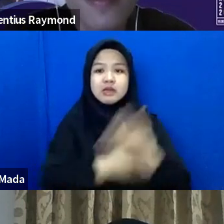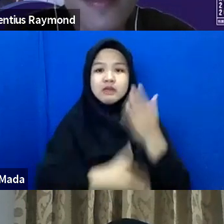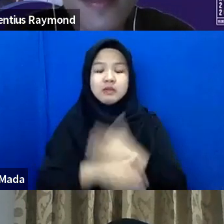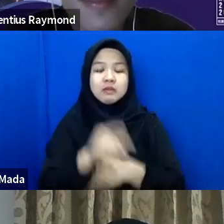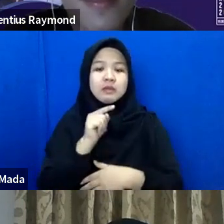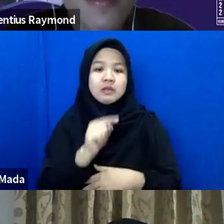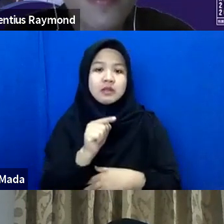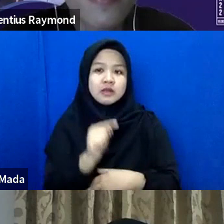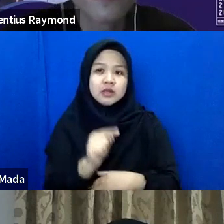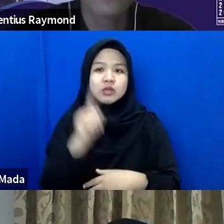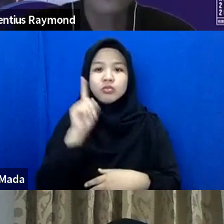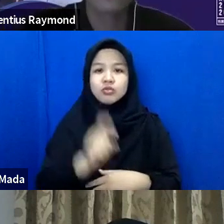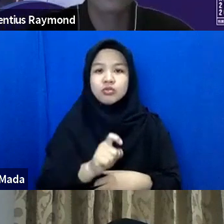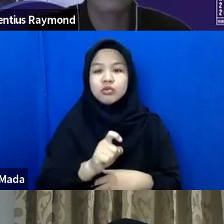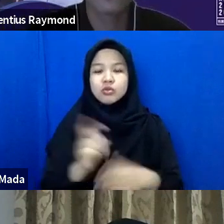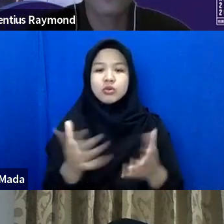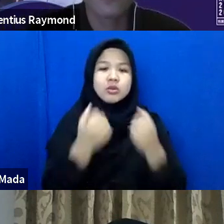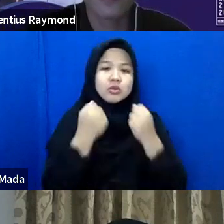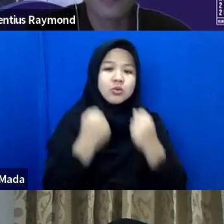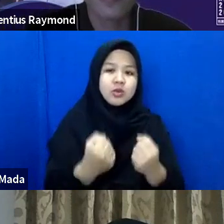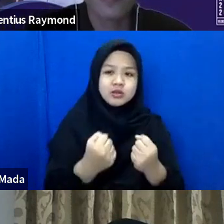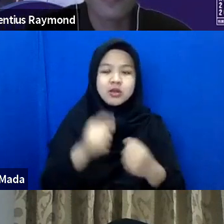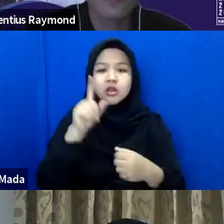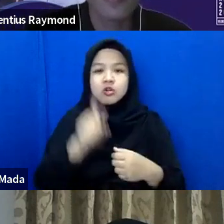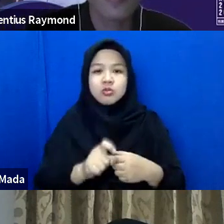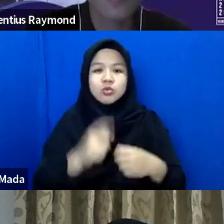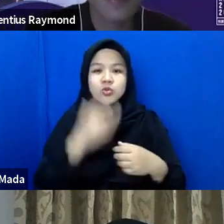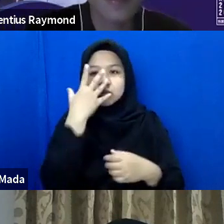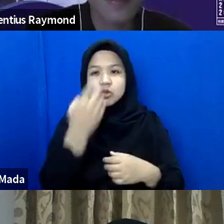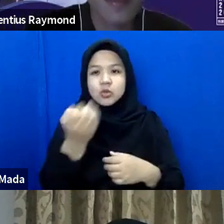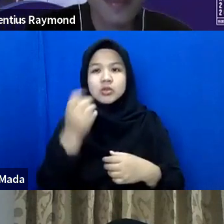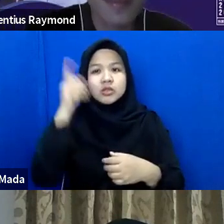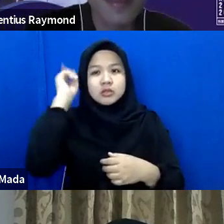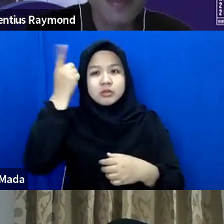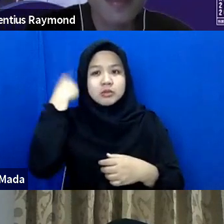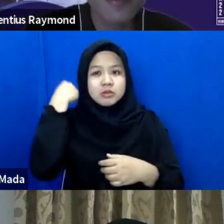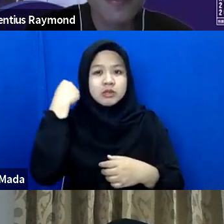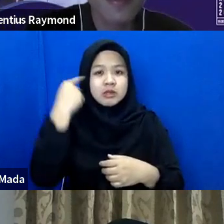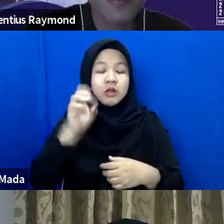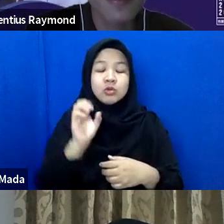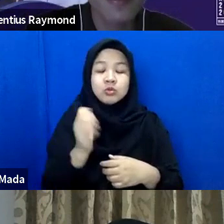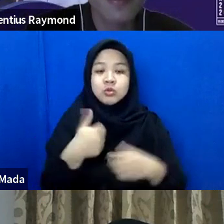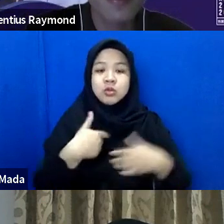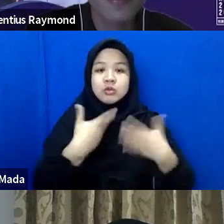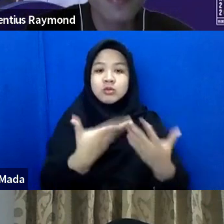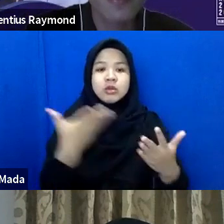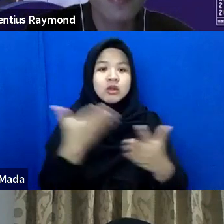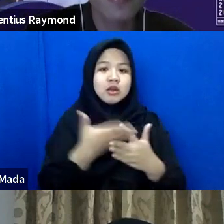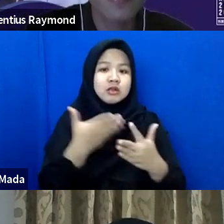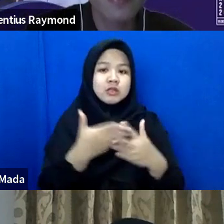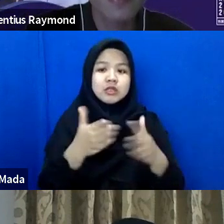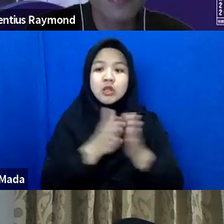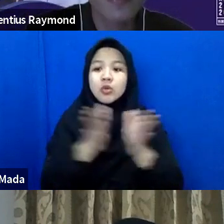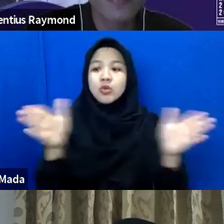ini perlu dikuatkan perlu diseriusi oleh pemerintah agar memberikan akses yang lebih